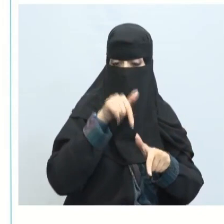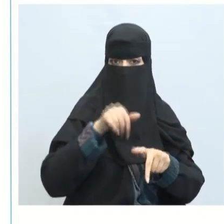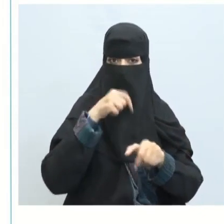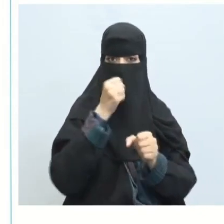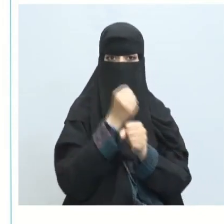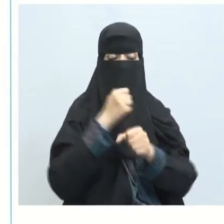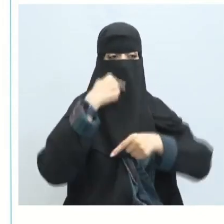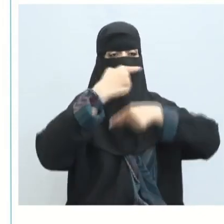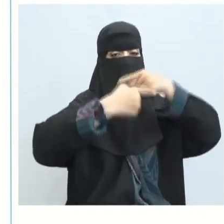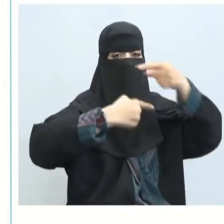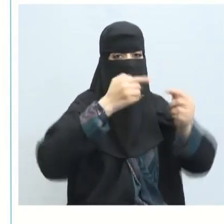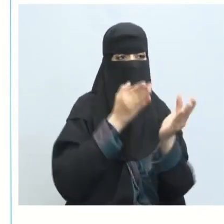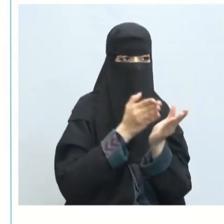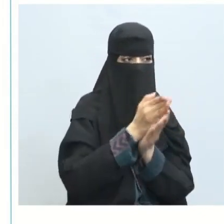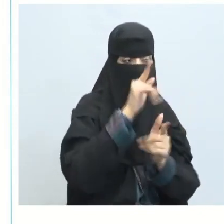ثابته